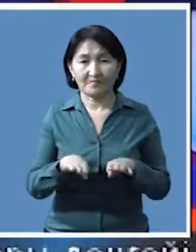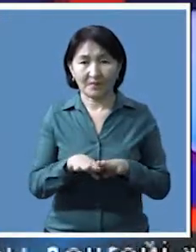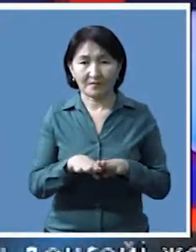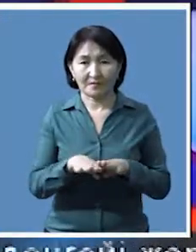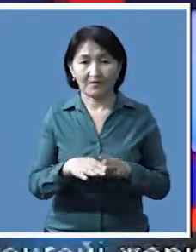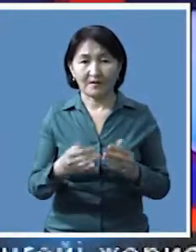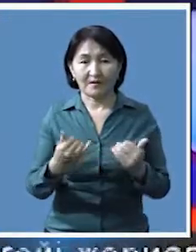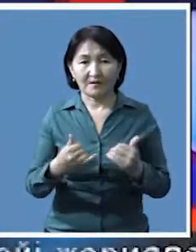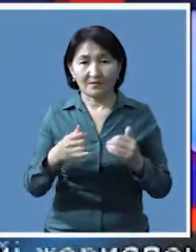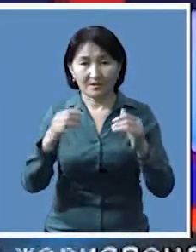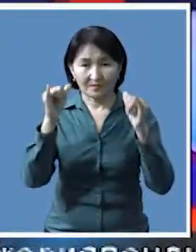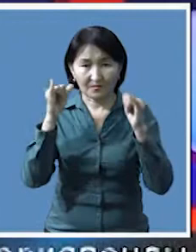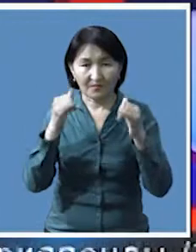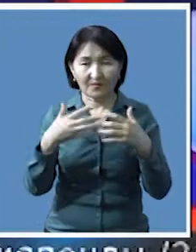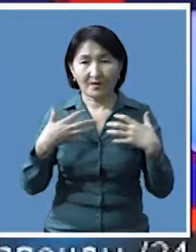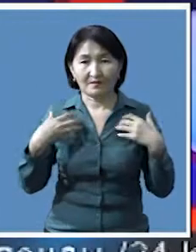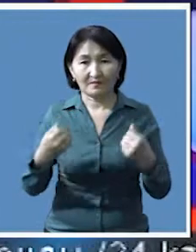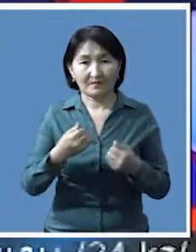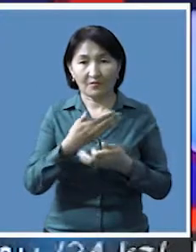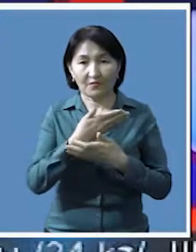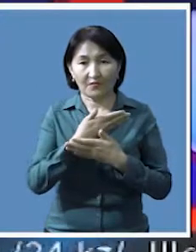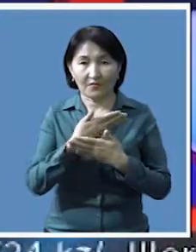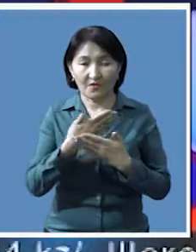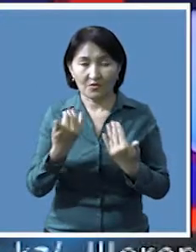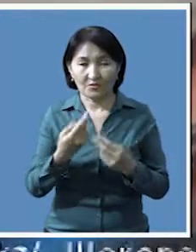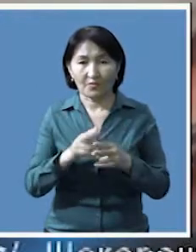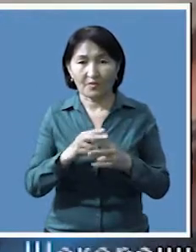жұмыстары аяқсыз қалған. Айша Жақсыберген тарқатады.